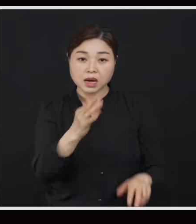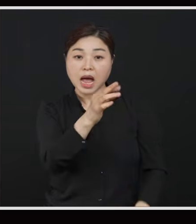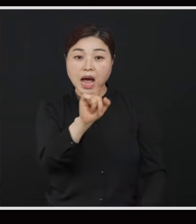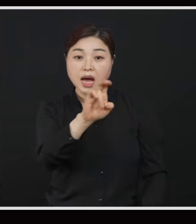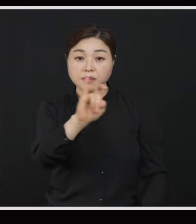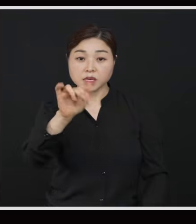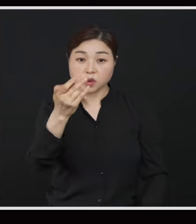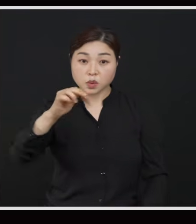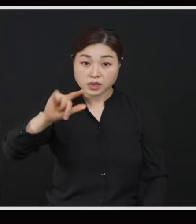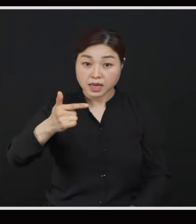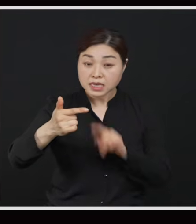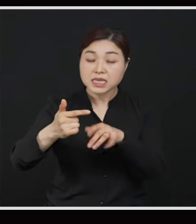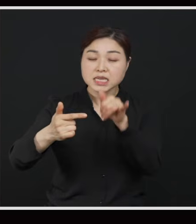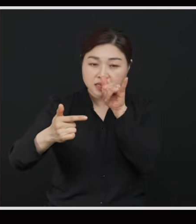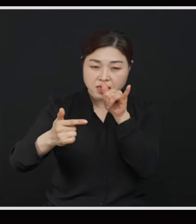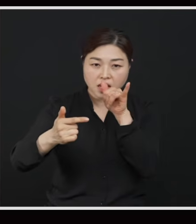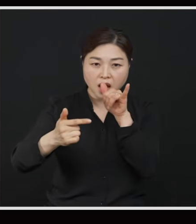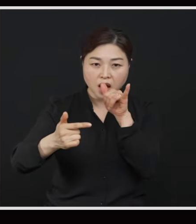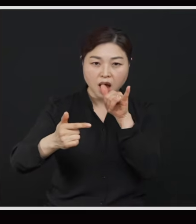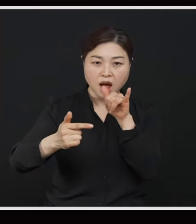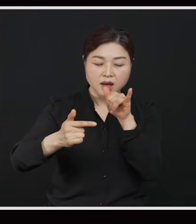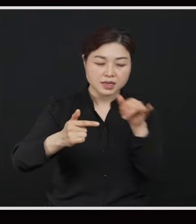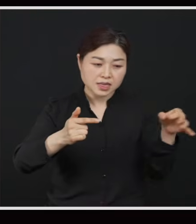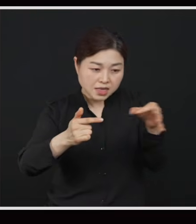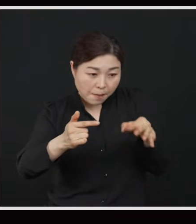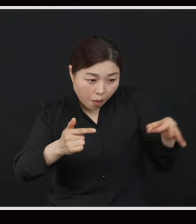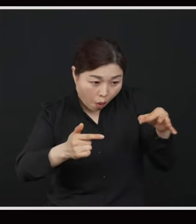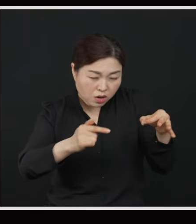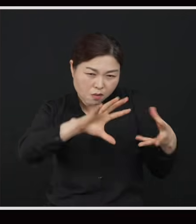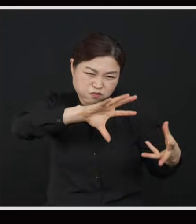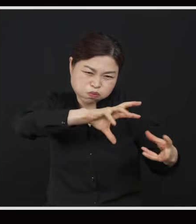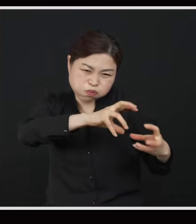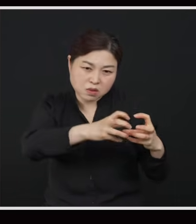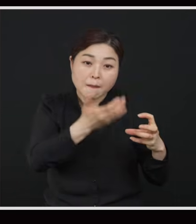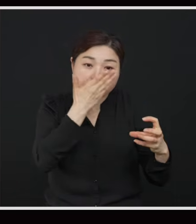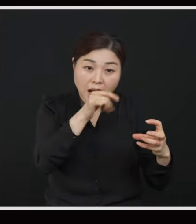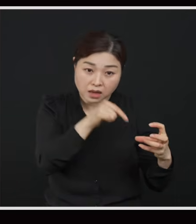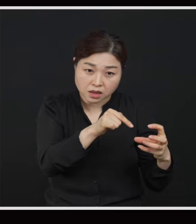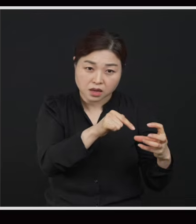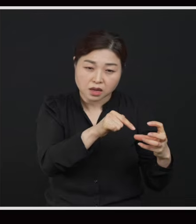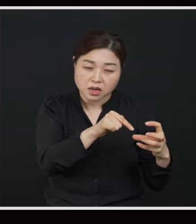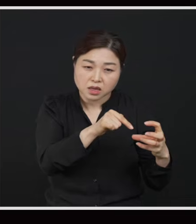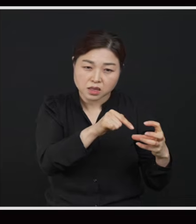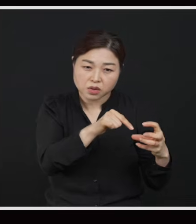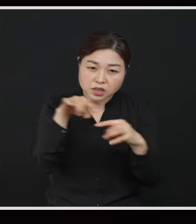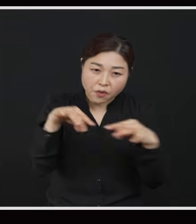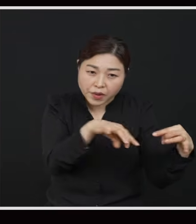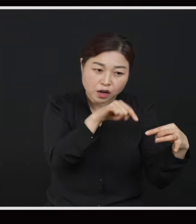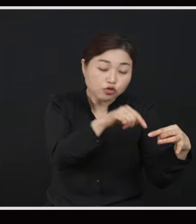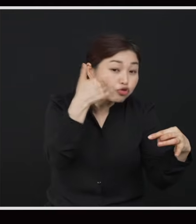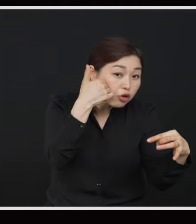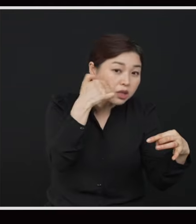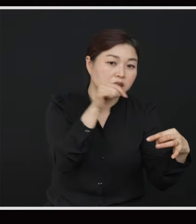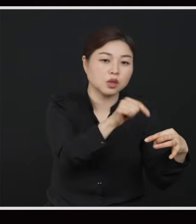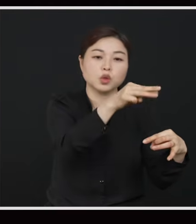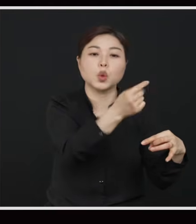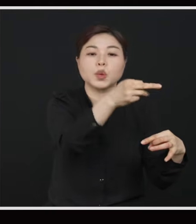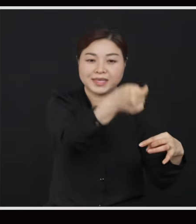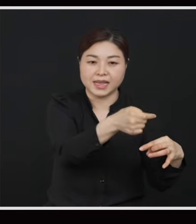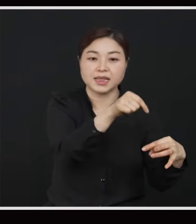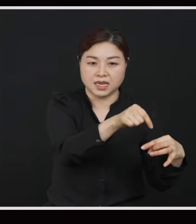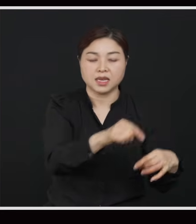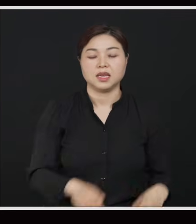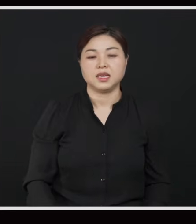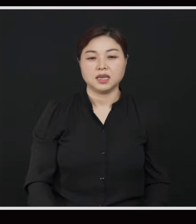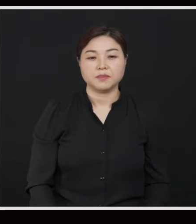있으니까 너 세포 몸집을 키워도 돼. 그 얘기를 누구한테 하냐면 토르라는 단백질한테 합니다.